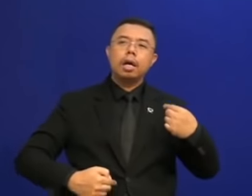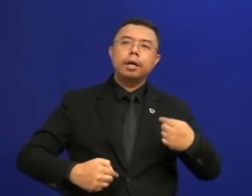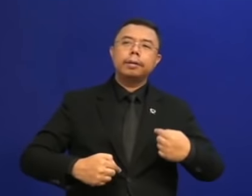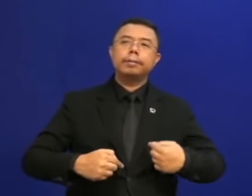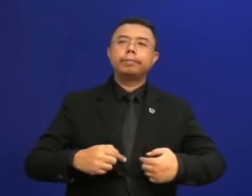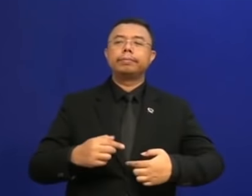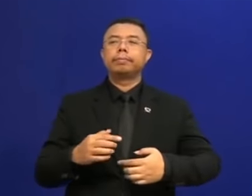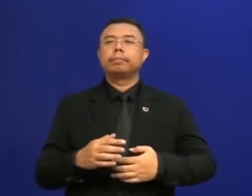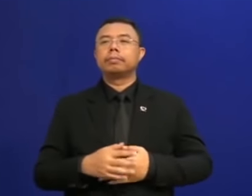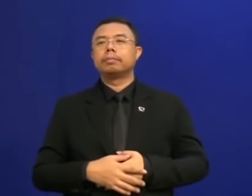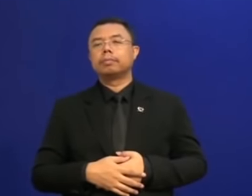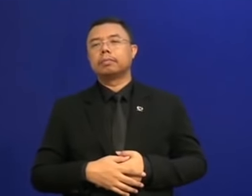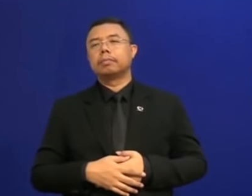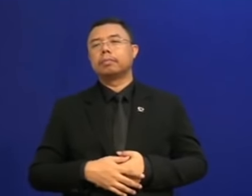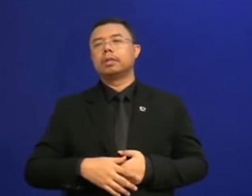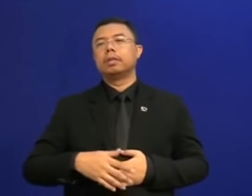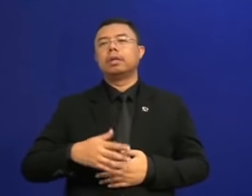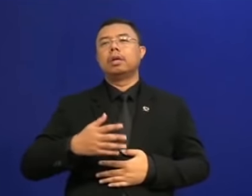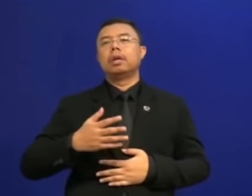terluka,